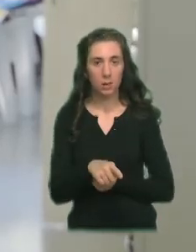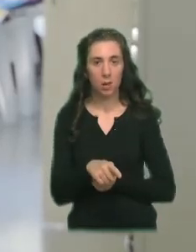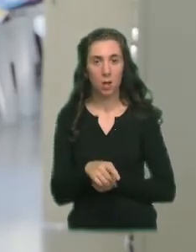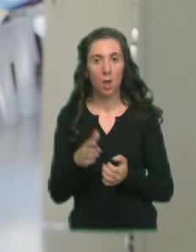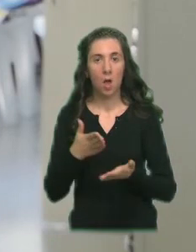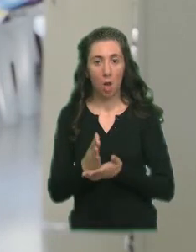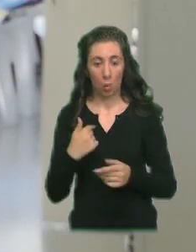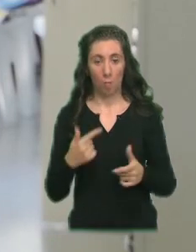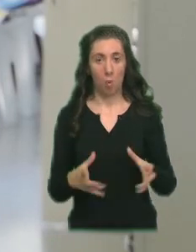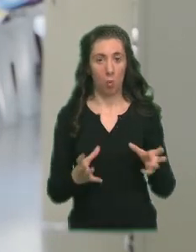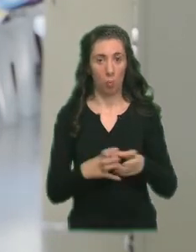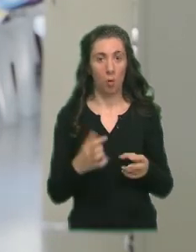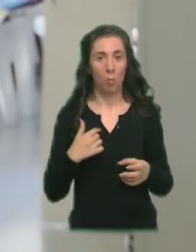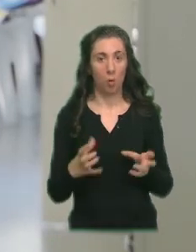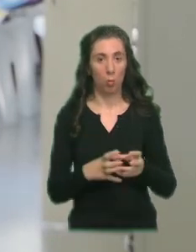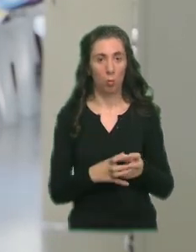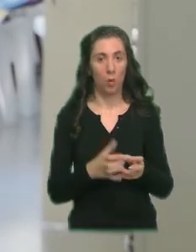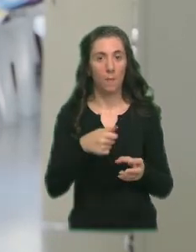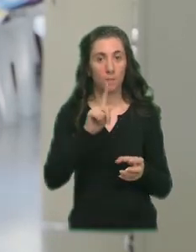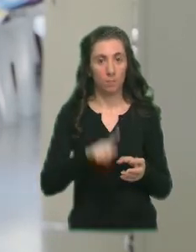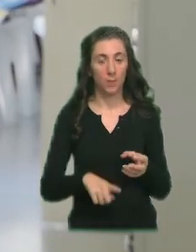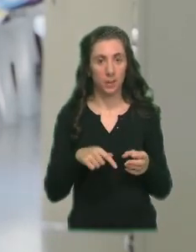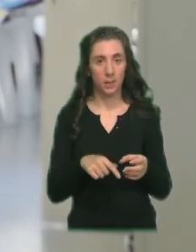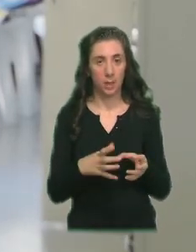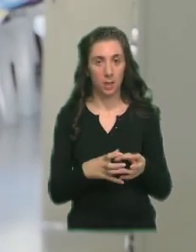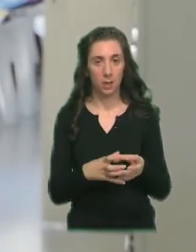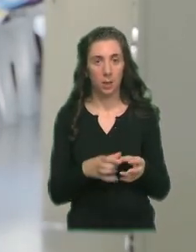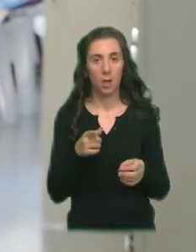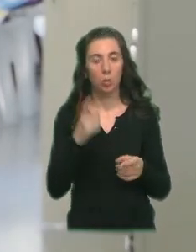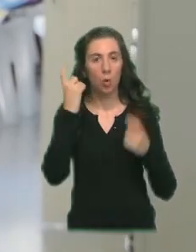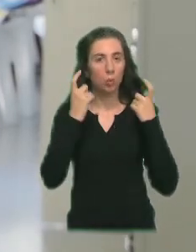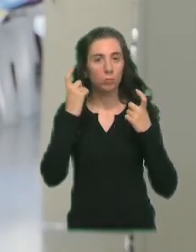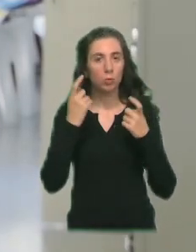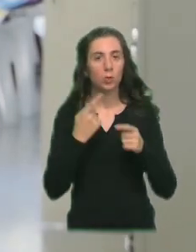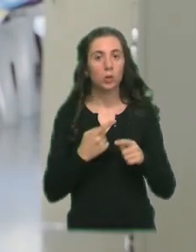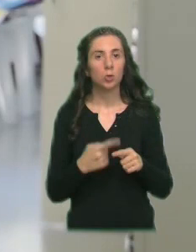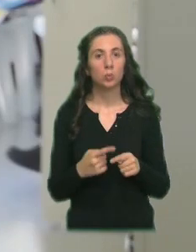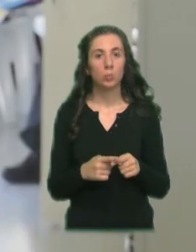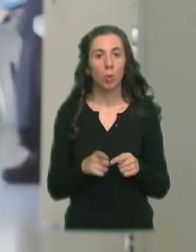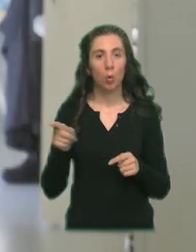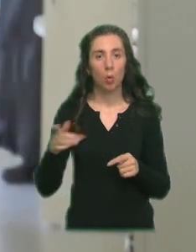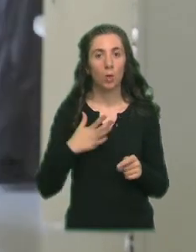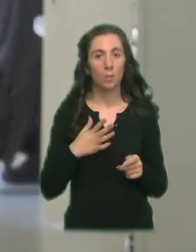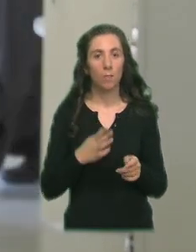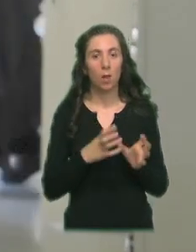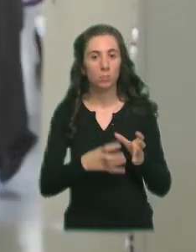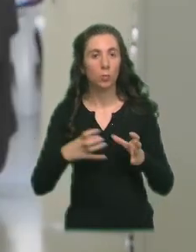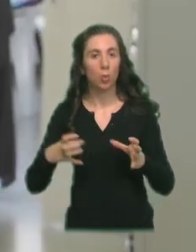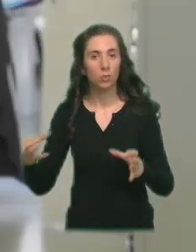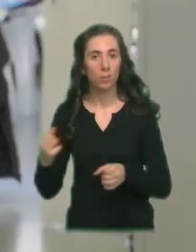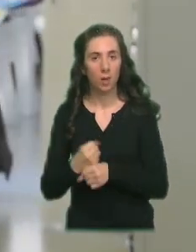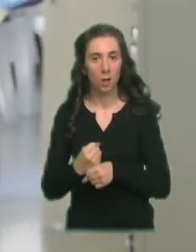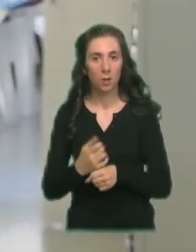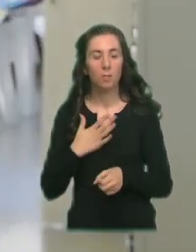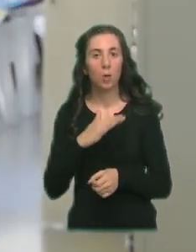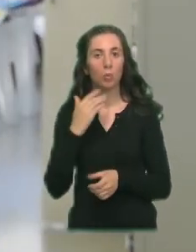Dakle, ako je u mojoj grupi, moja grupa je sa mnom mjesec dana, to je osmišljeno radi toga da oni imaju kontinuitet u